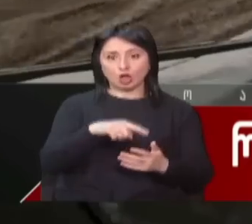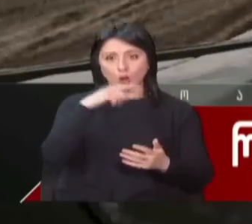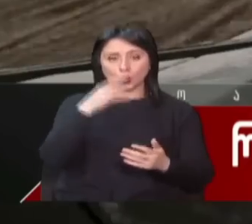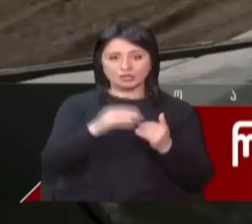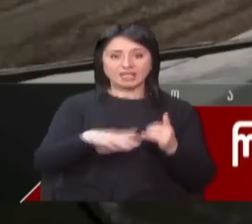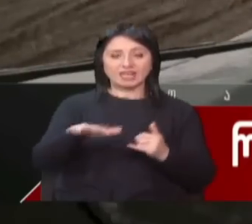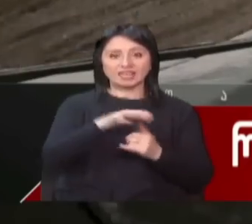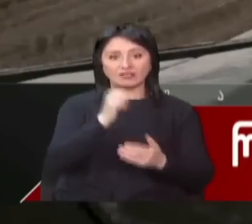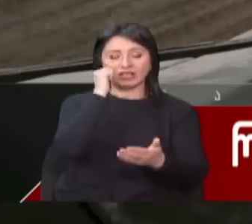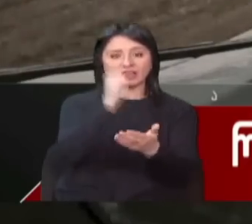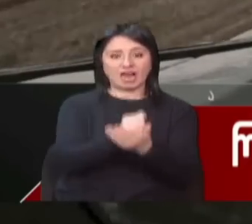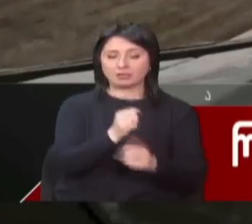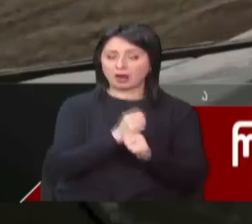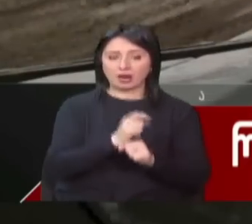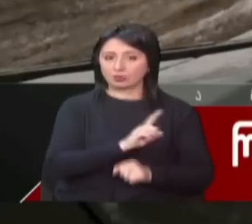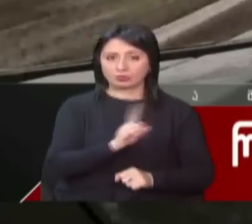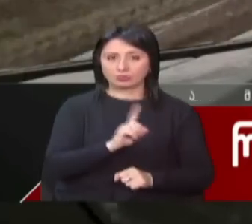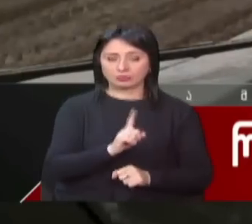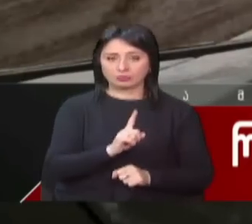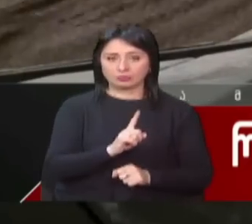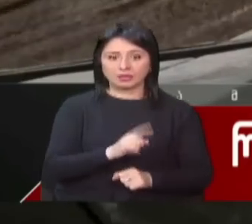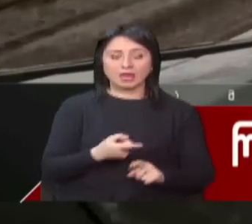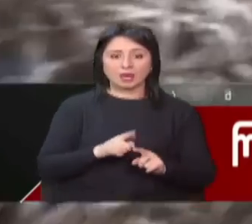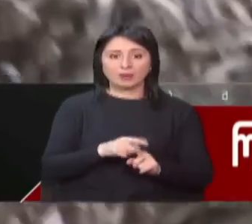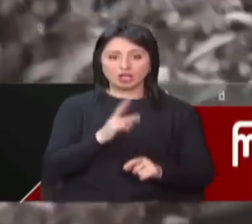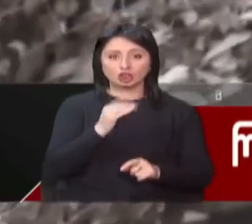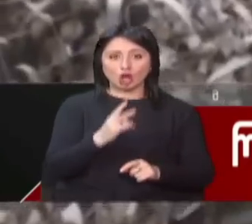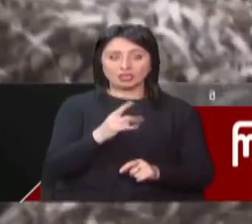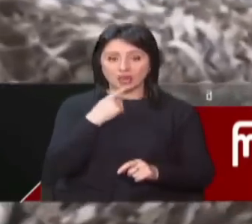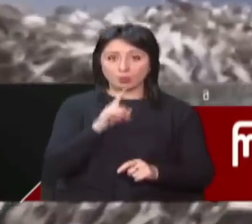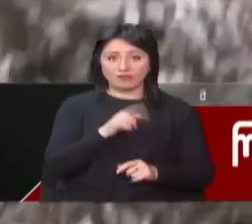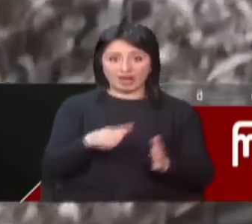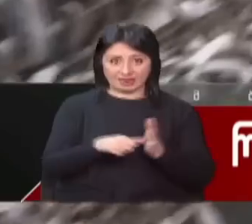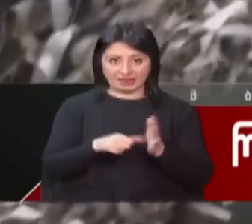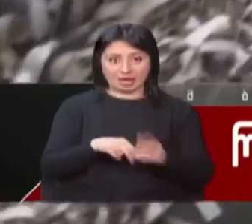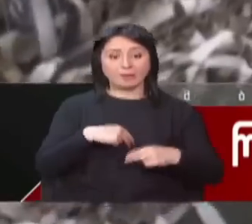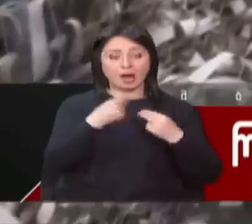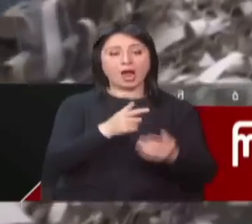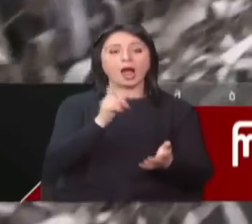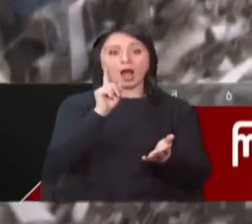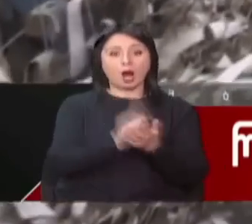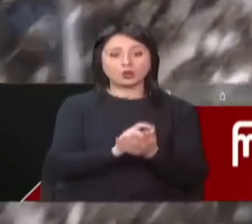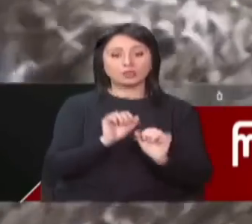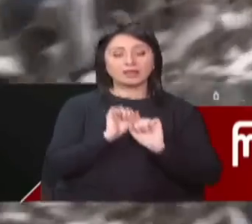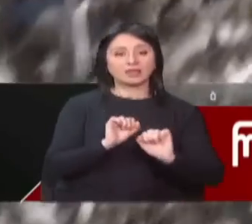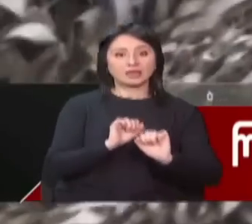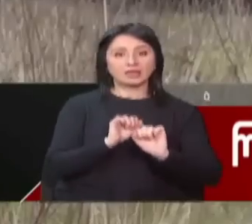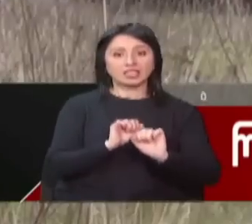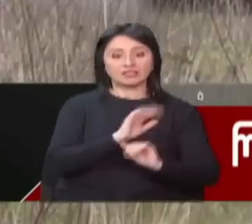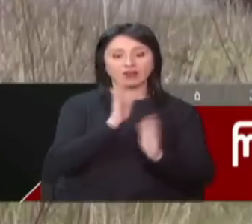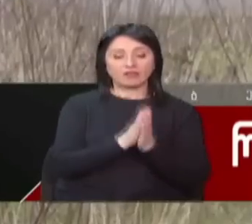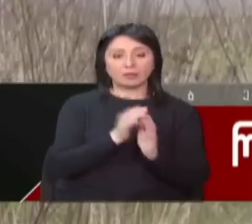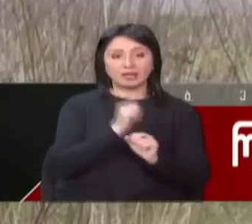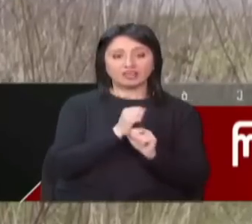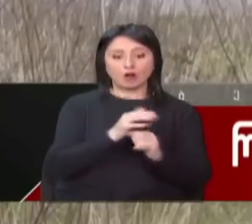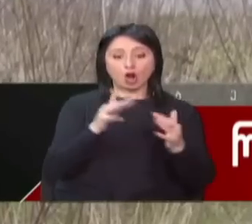რუსეთის ტერიტორიაზე დარტყმების განსახორციელებლად გამოიყენოს. შოლცი აღნიშნავს, რომ დახმარება აუცილებელია, თუმცა ყველაფერი უნდა გაკეთდეს,